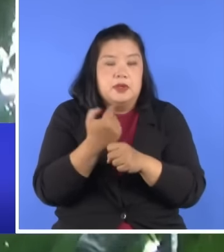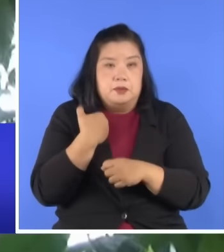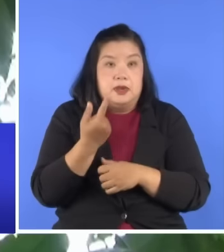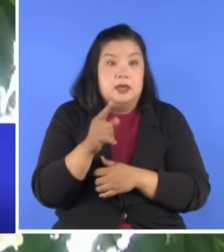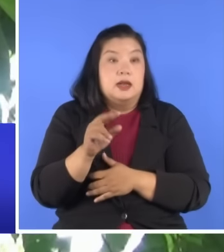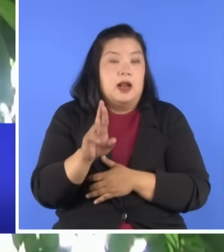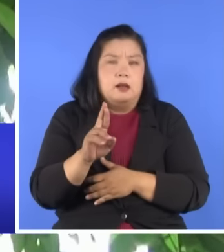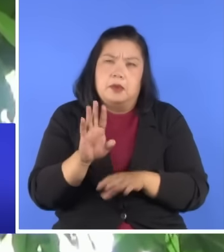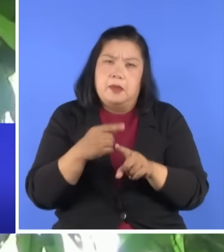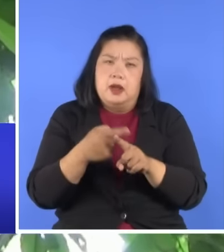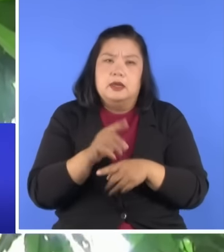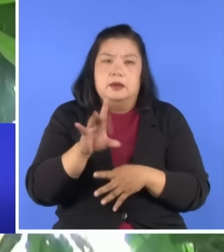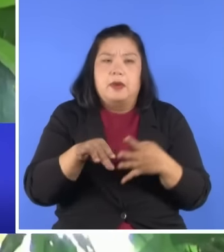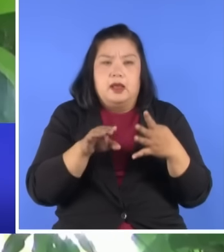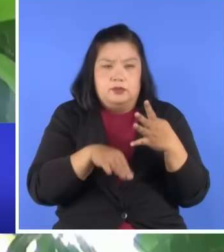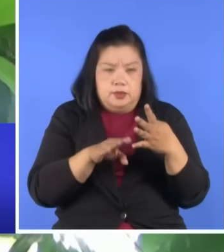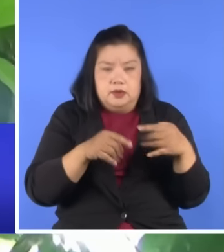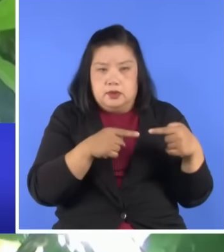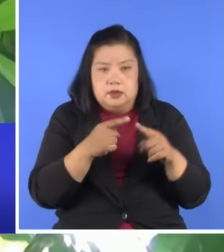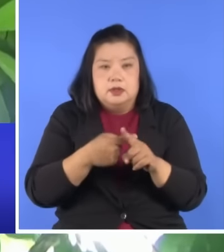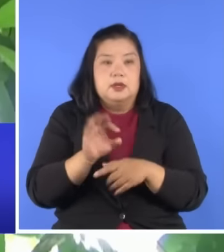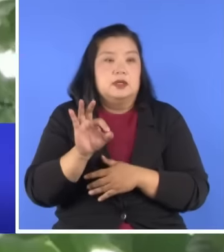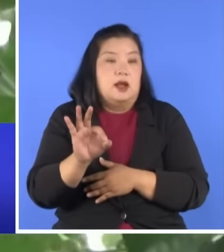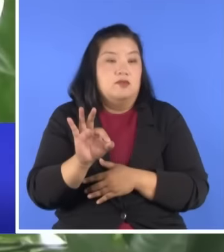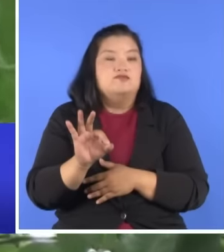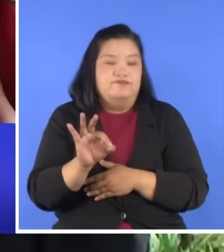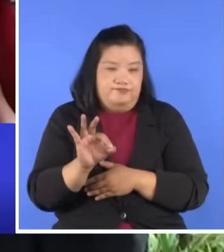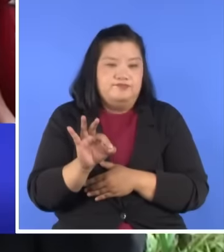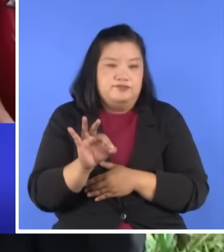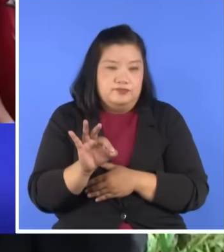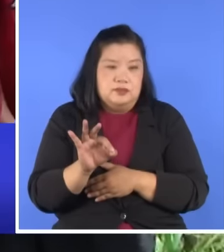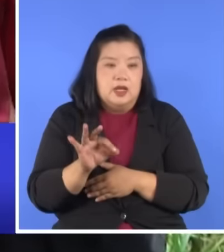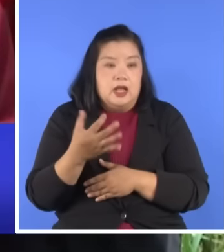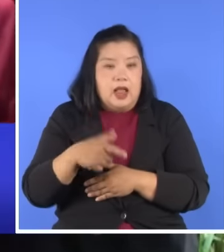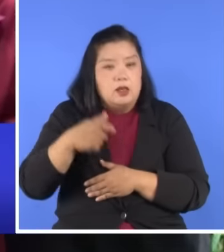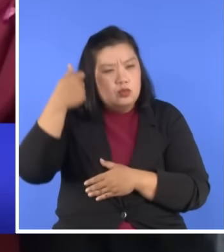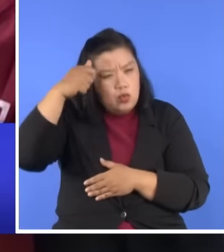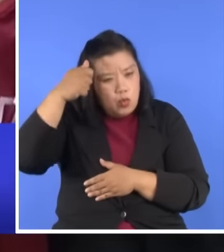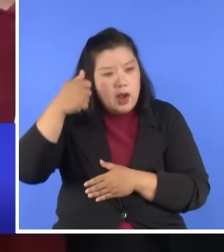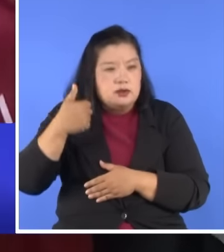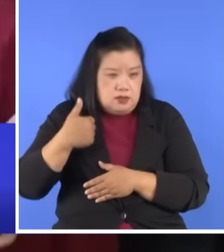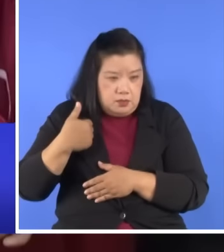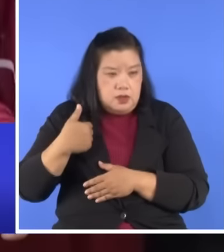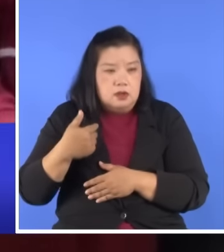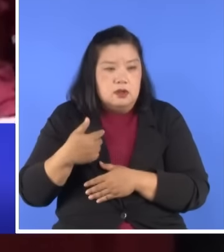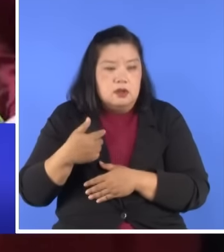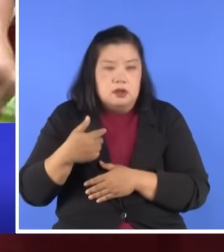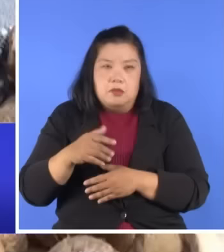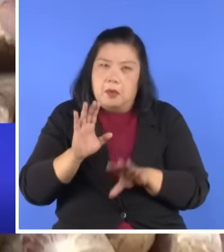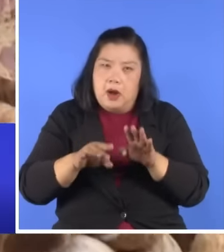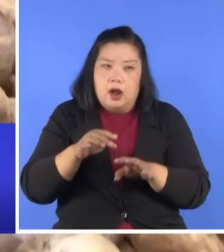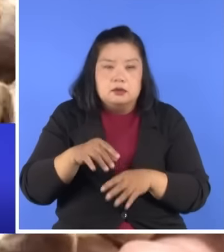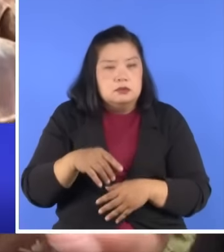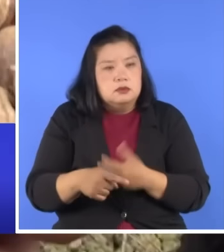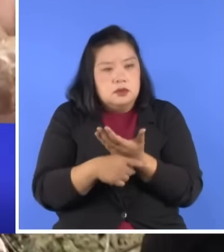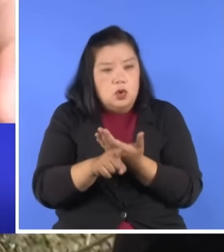ปลายเดือนสิงหาคมต่อเนื่องถึงกันยายนก็คือปีอ่าในเดือนนี้โดยในแต่ละวันก็จะเก็บลูกกอเนี่ยได้ประมาณสัก 20กลนะให้เด็ก